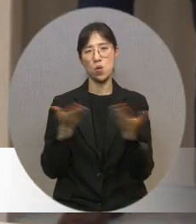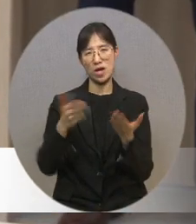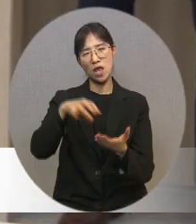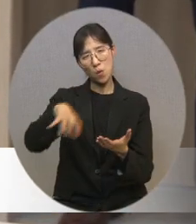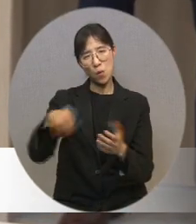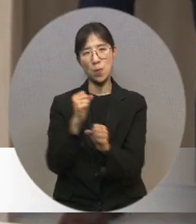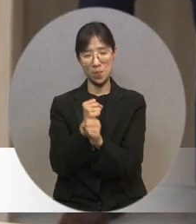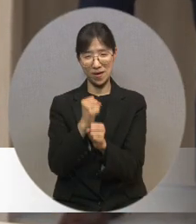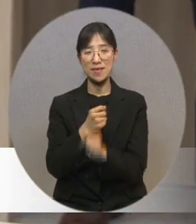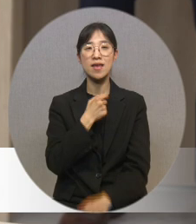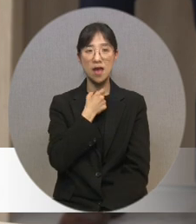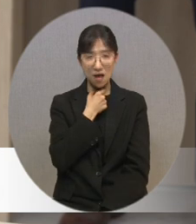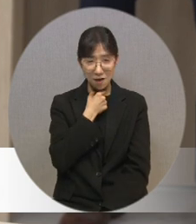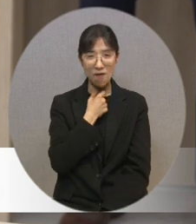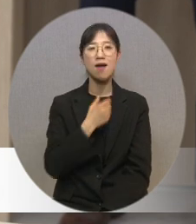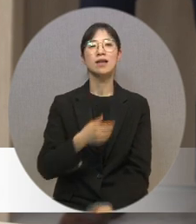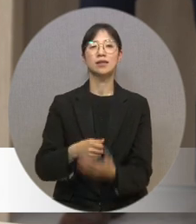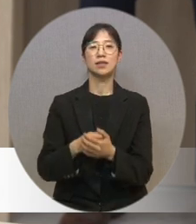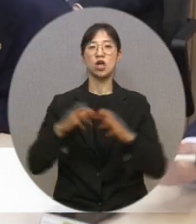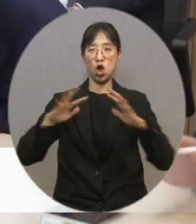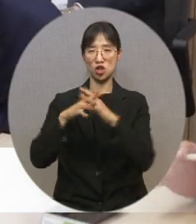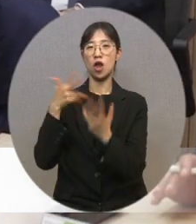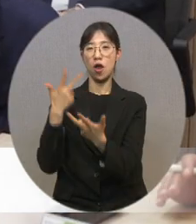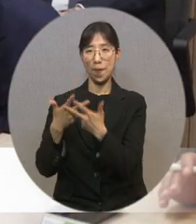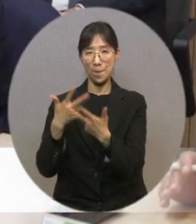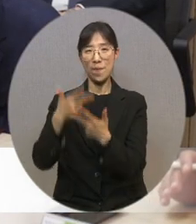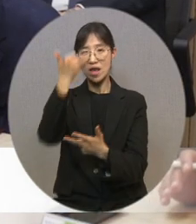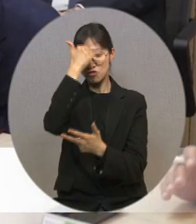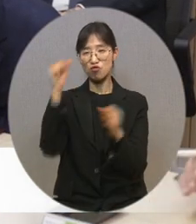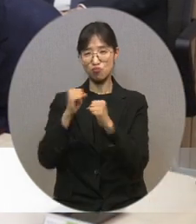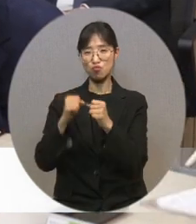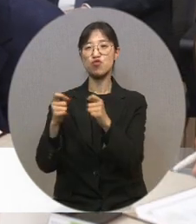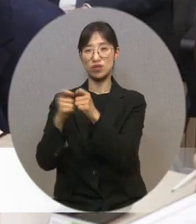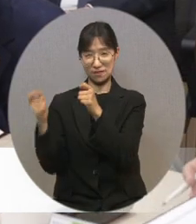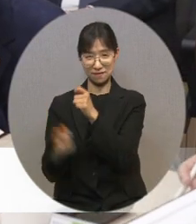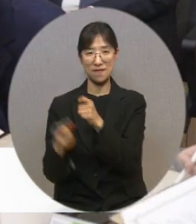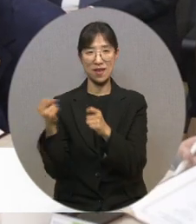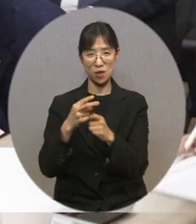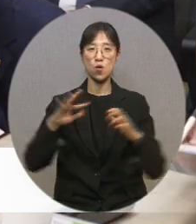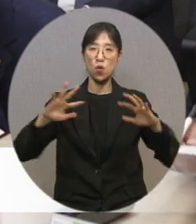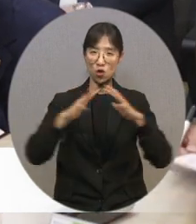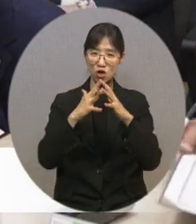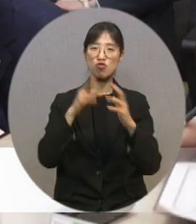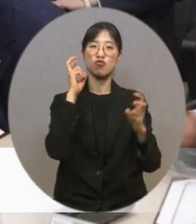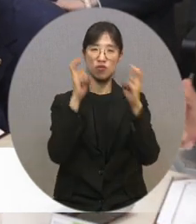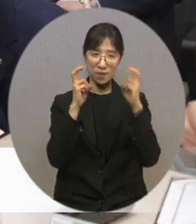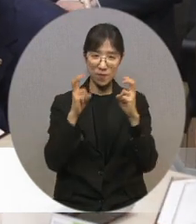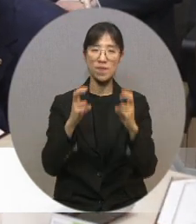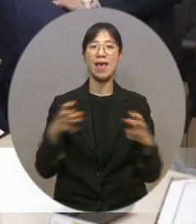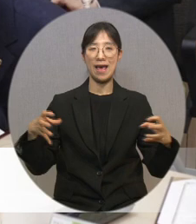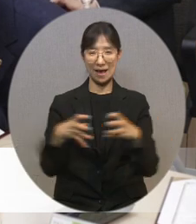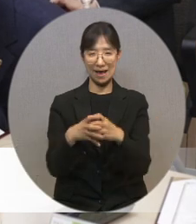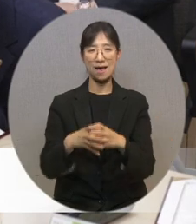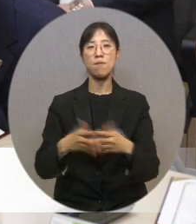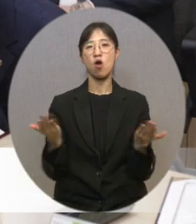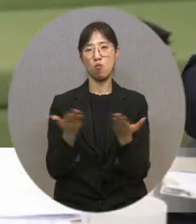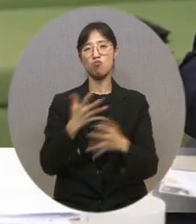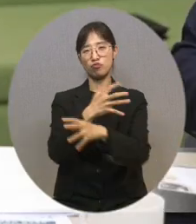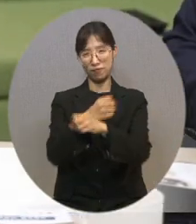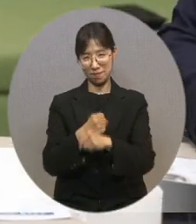위해 대한전문건설협회 충청북도회 및 공동주택건설시공사와 업무협약을